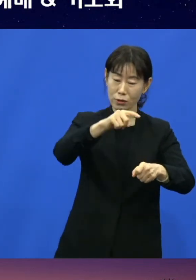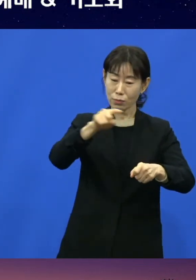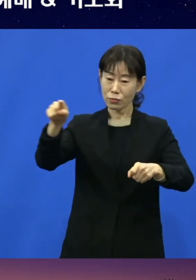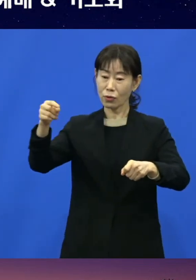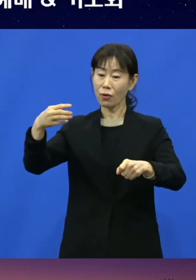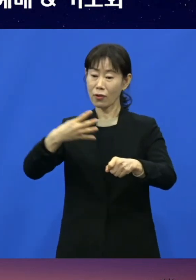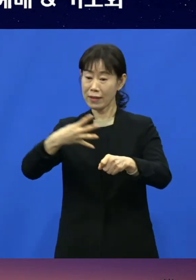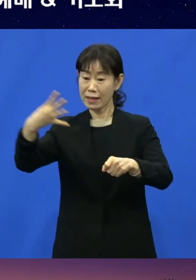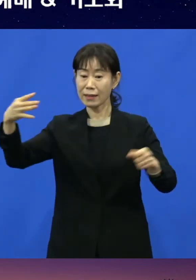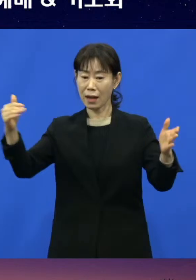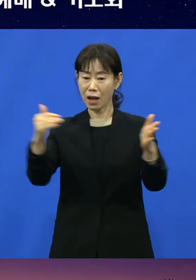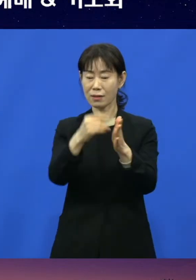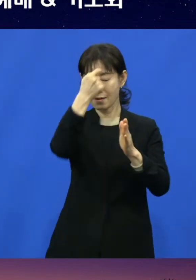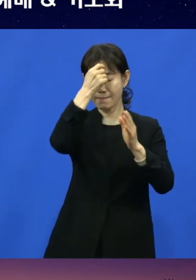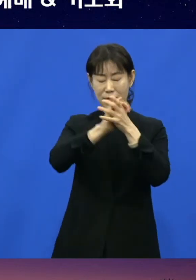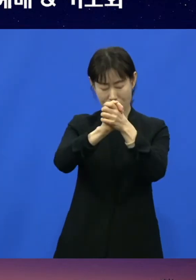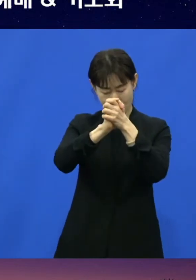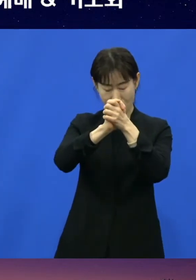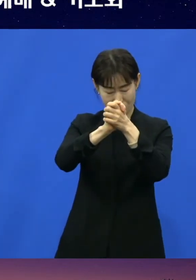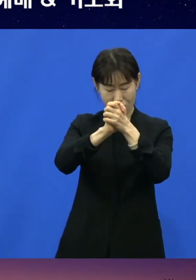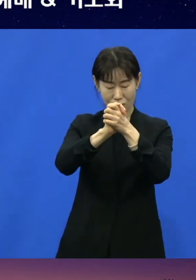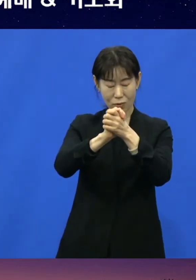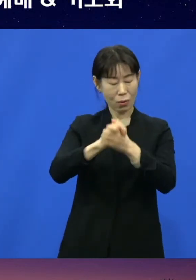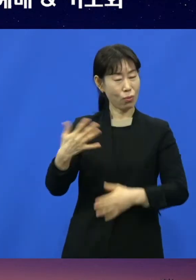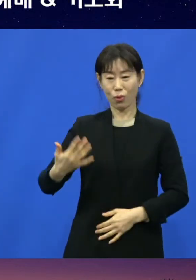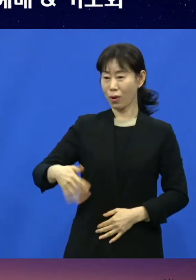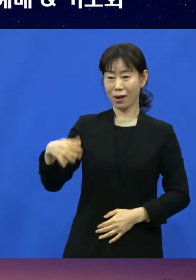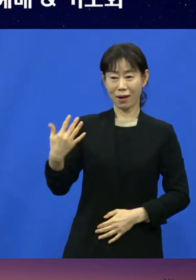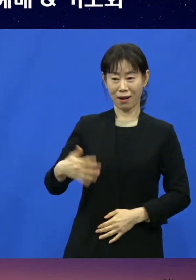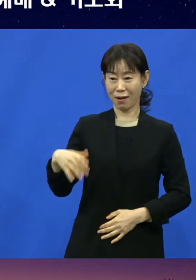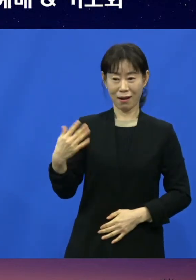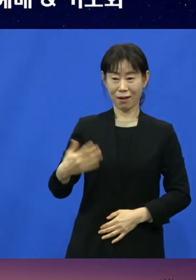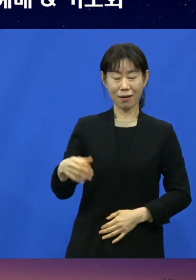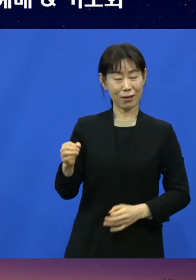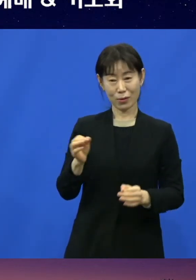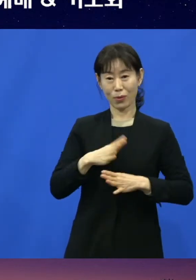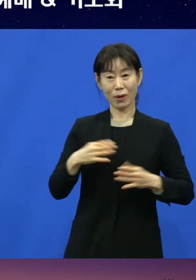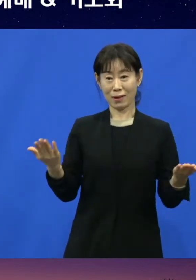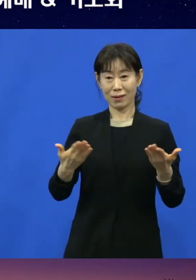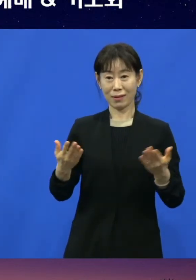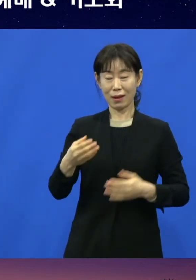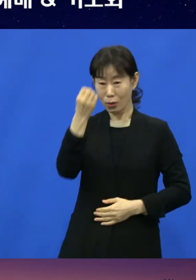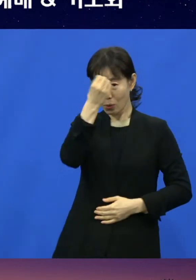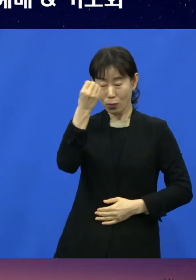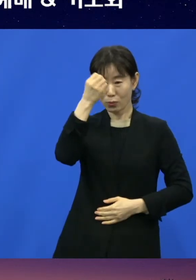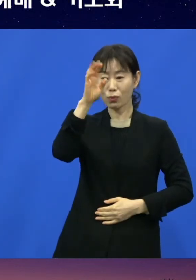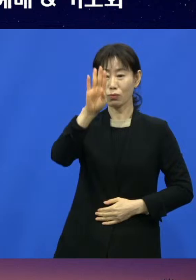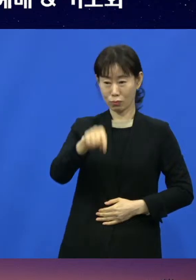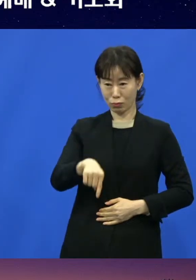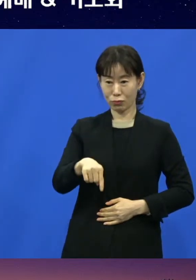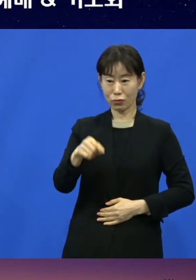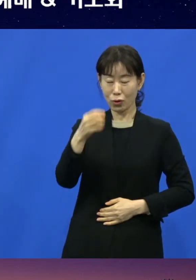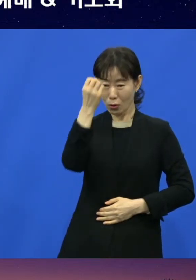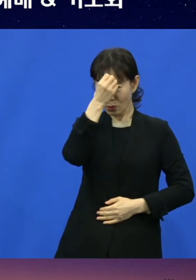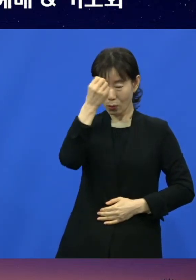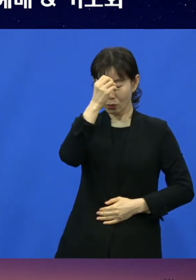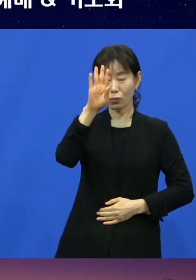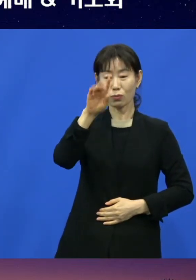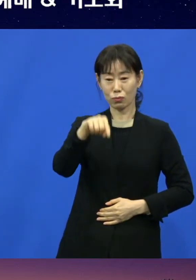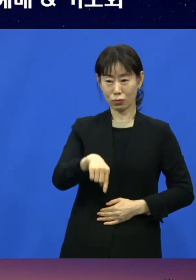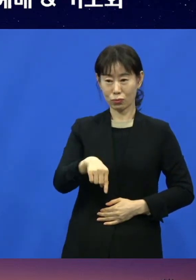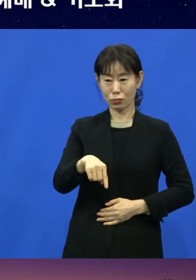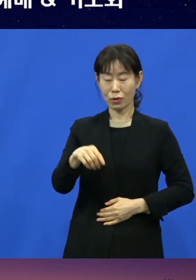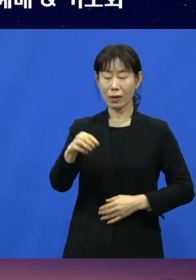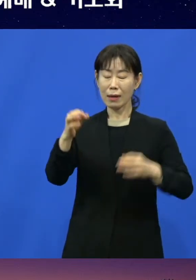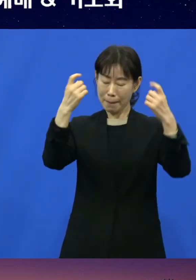4시까지 그냥 기도를 하는데, 대단합니다. 놀라운 일이죠. 고등부 또 이렇게 밤을 새워서